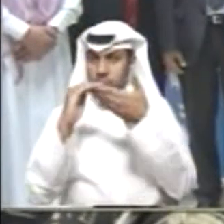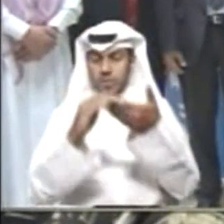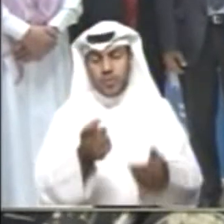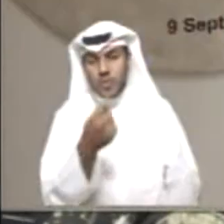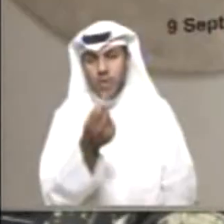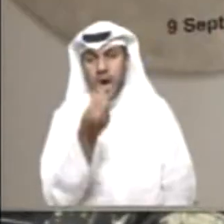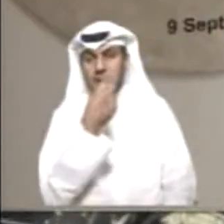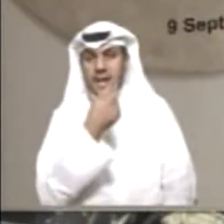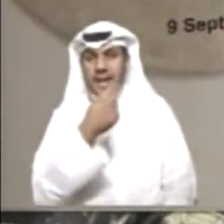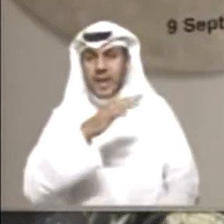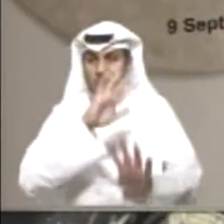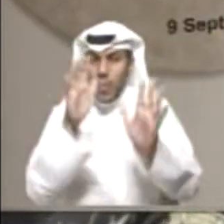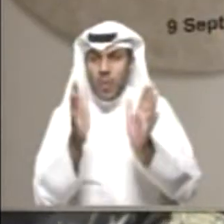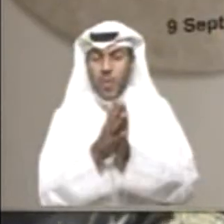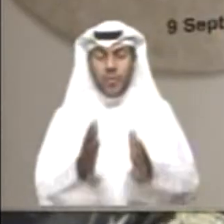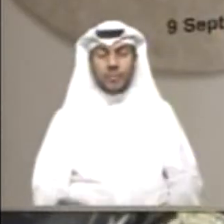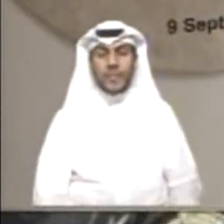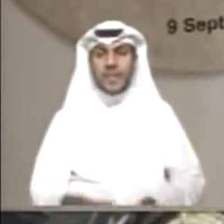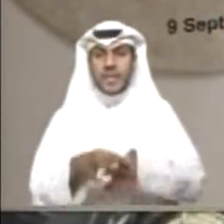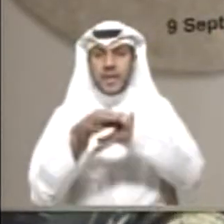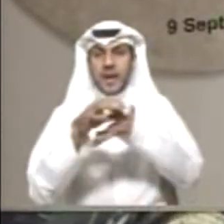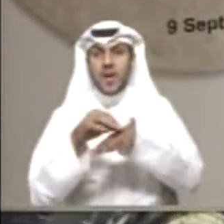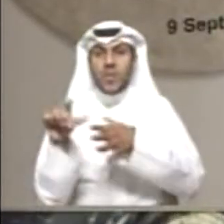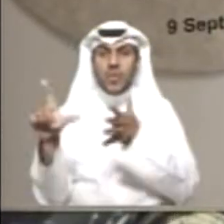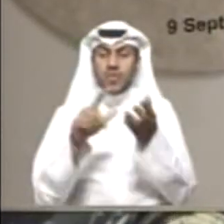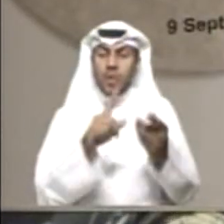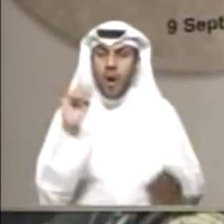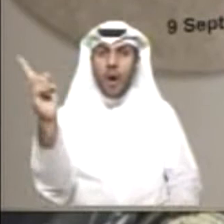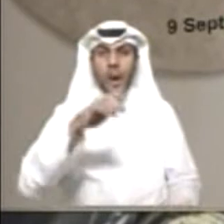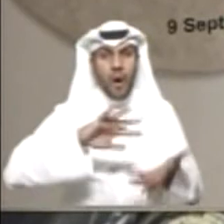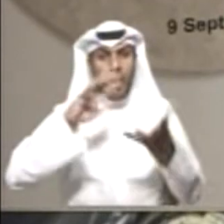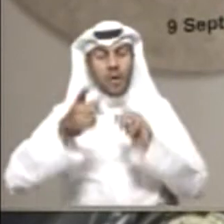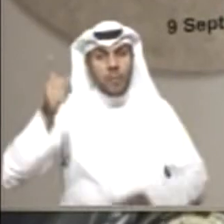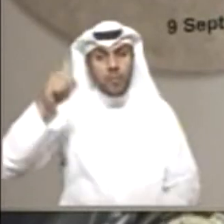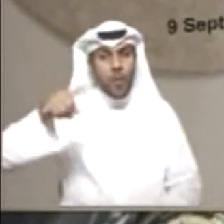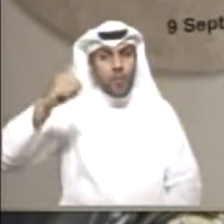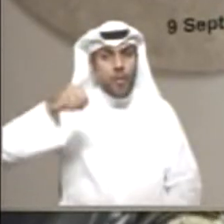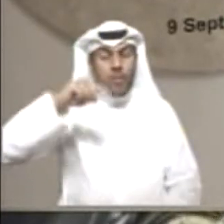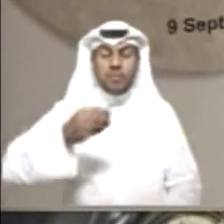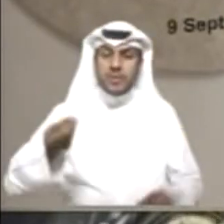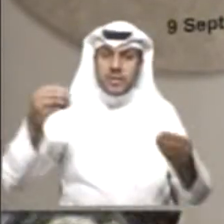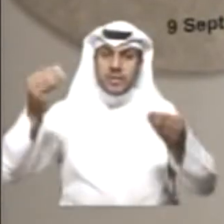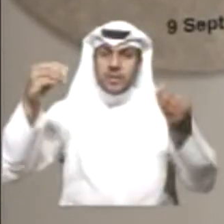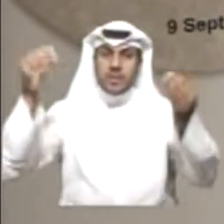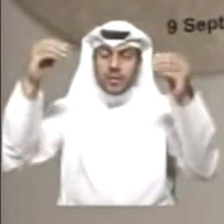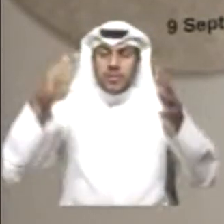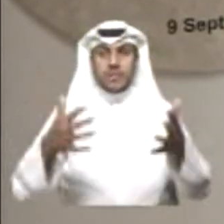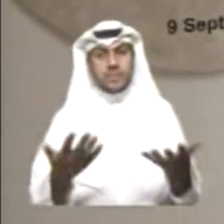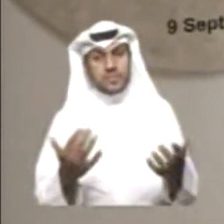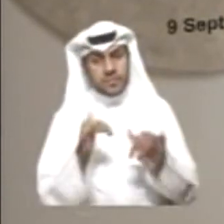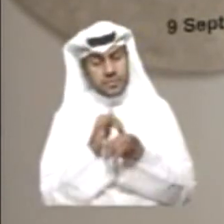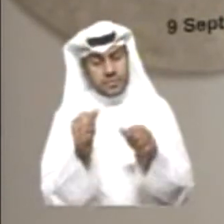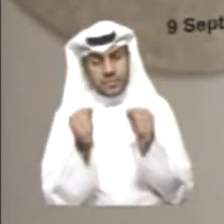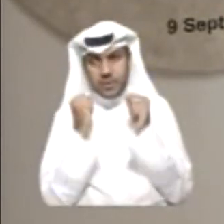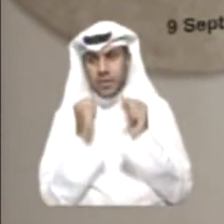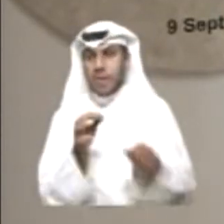رقعتهم. أمام تزايد أعداد اللاجئين والنازحين حول العالم يوميا، تسعى المفوضية السامية للأمم المتحدة لشؤون